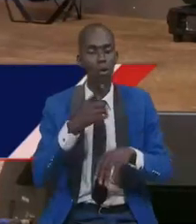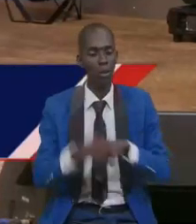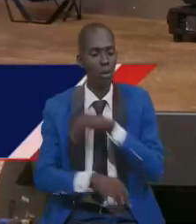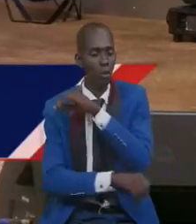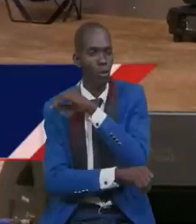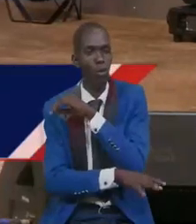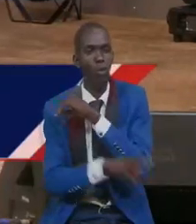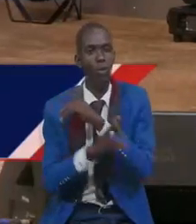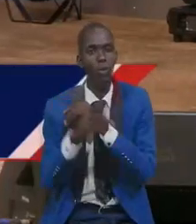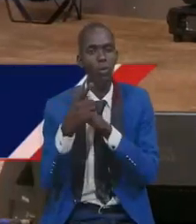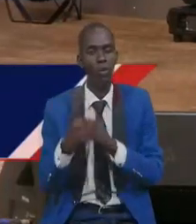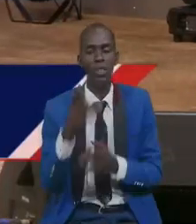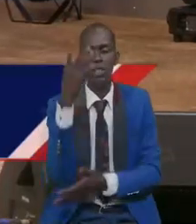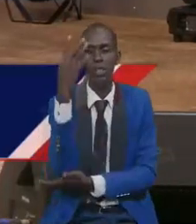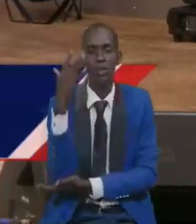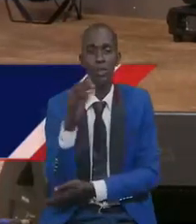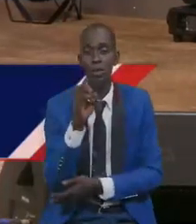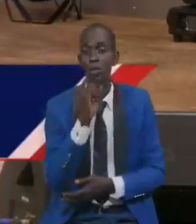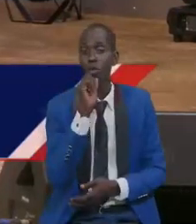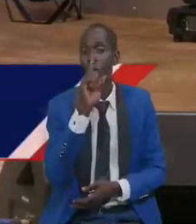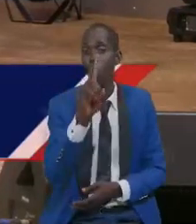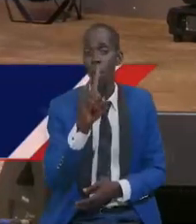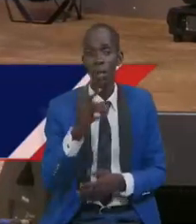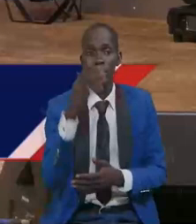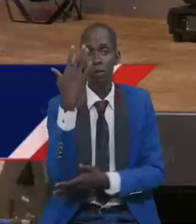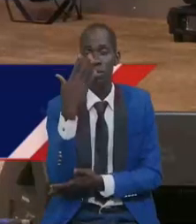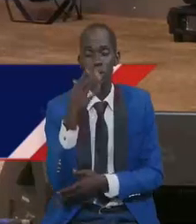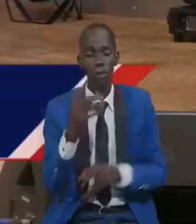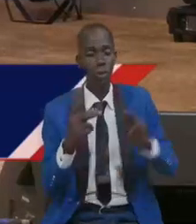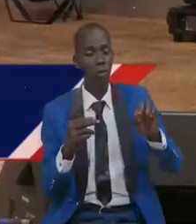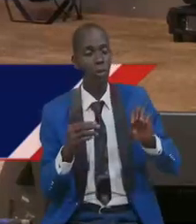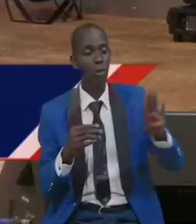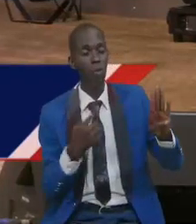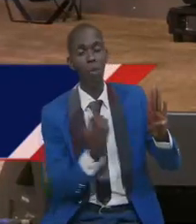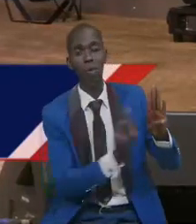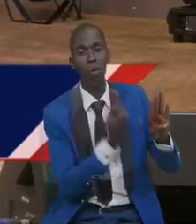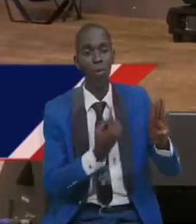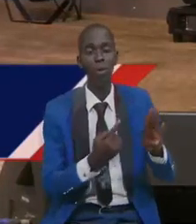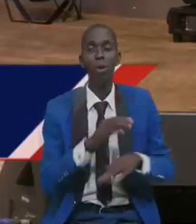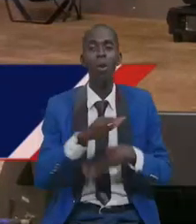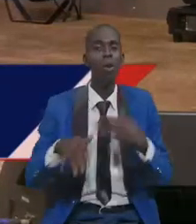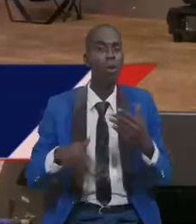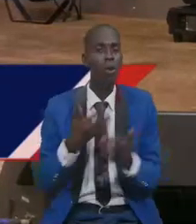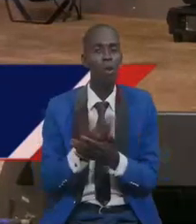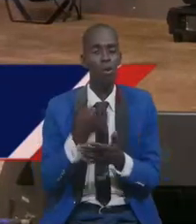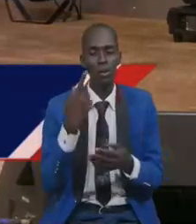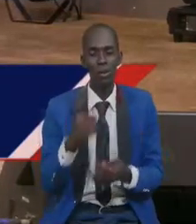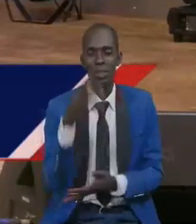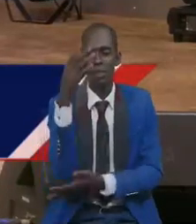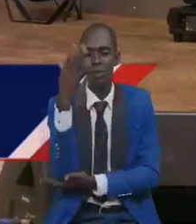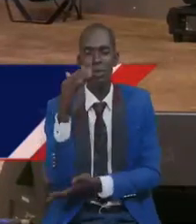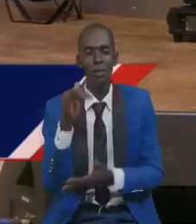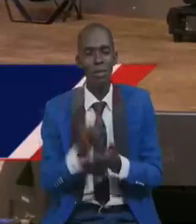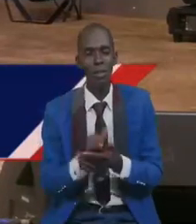est mise à la racine des arbres. Ce n'est pas seulement un arbre, hein? Nebuchadnezzar comme un arbre, non? Tous les arbres de la